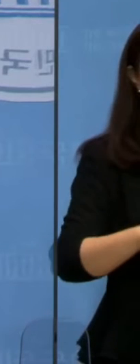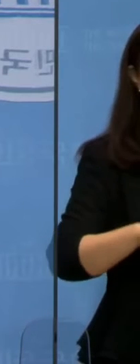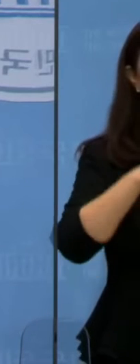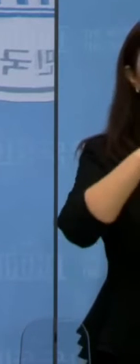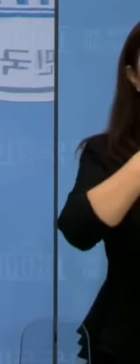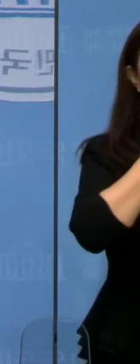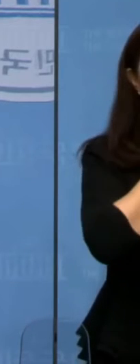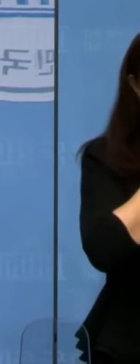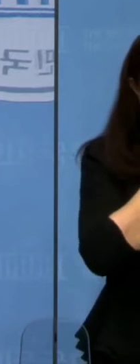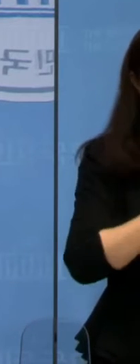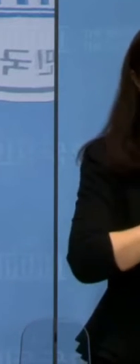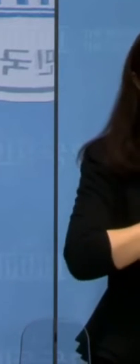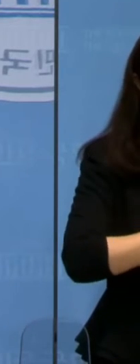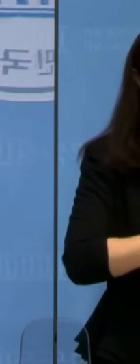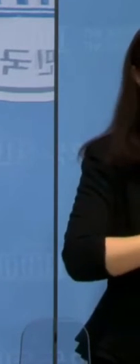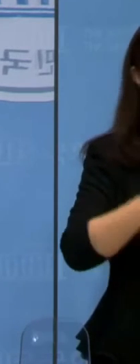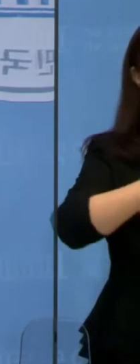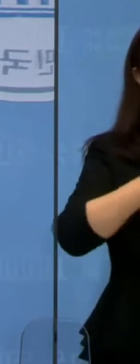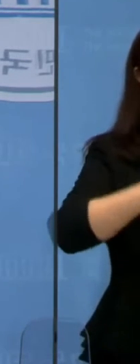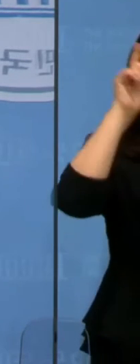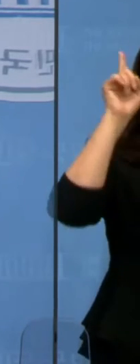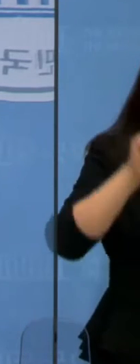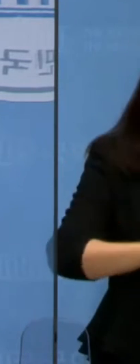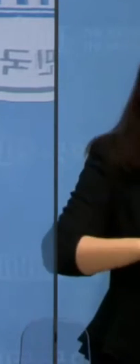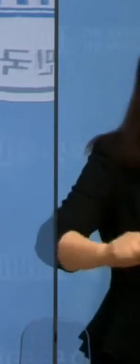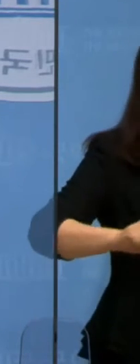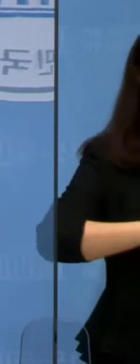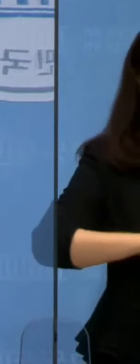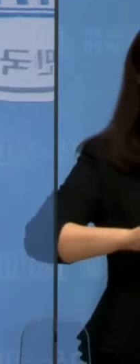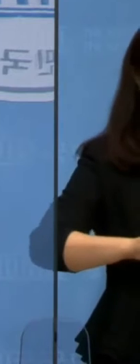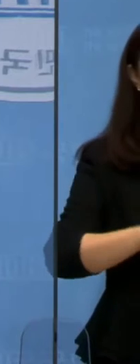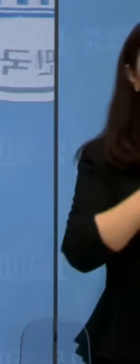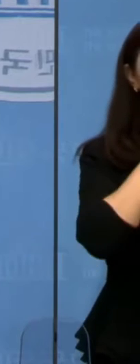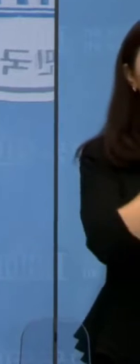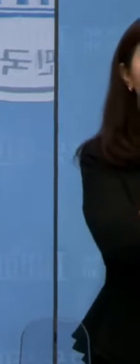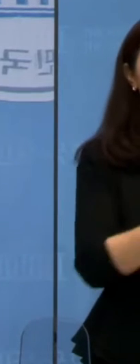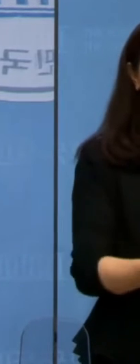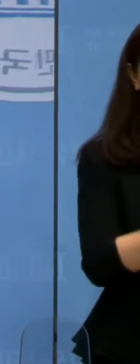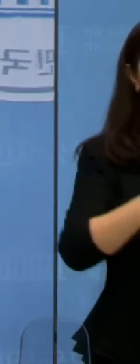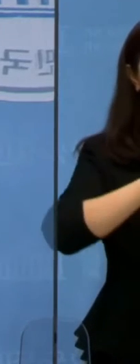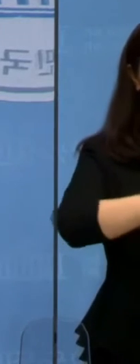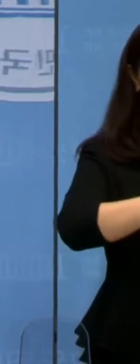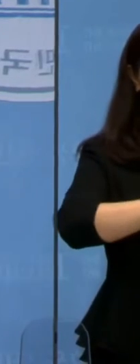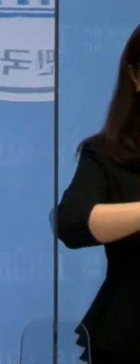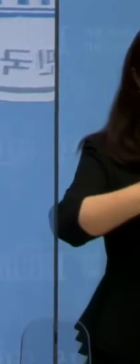혼신의 힘을 다하는 진짜 최고가 되겠습니다. 감사합니다.